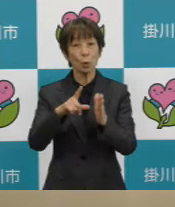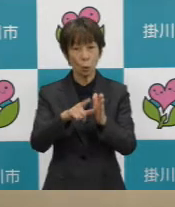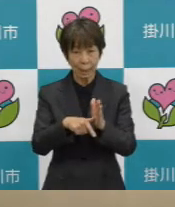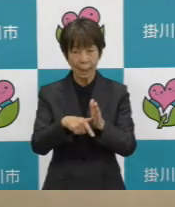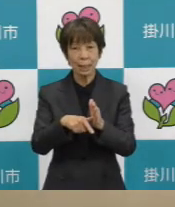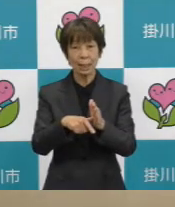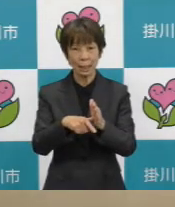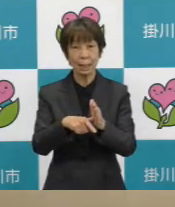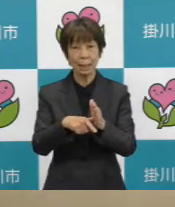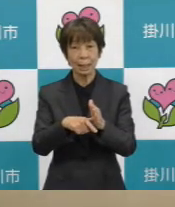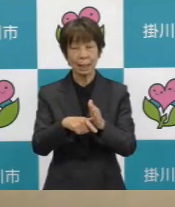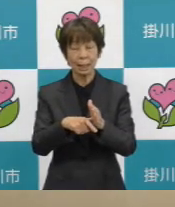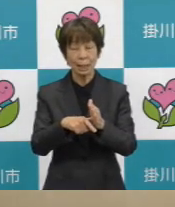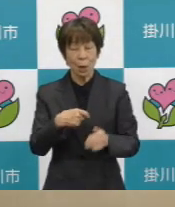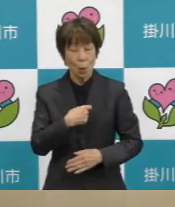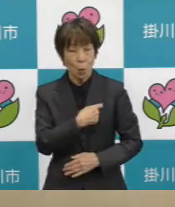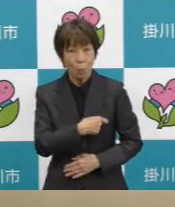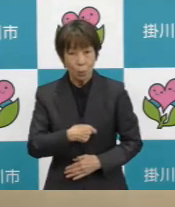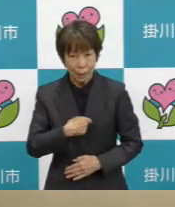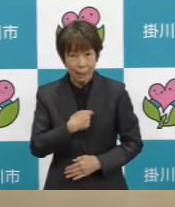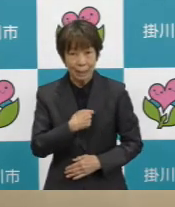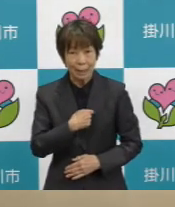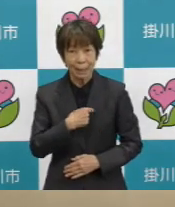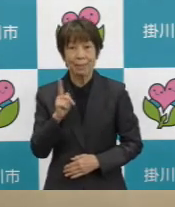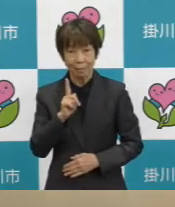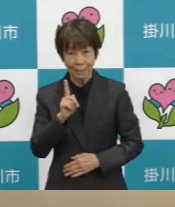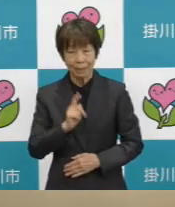その思いとしては、